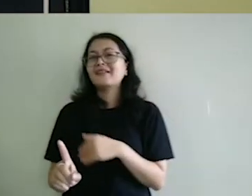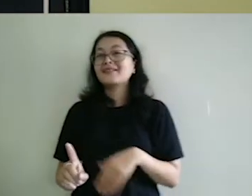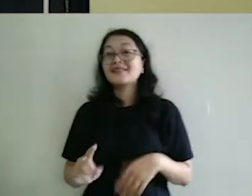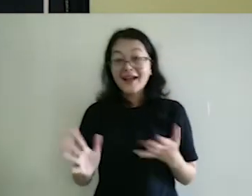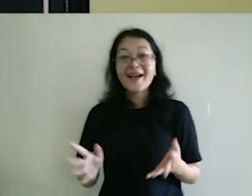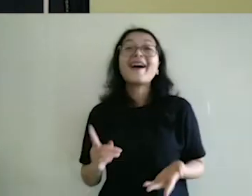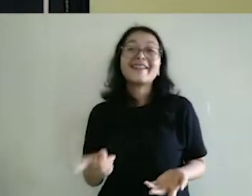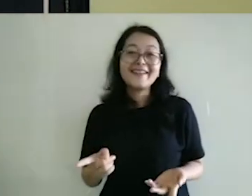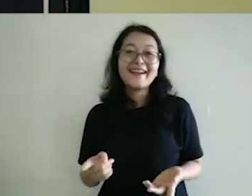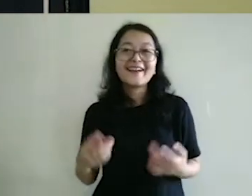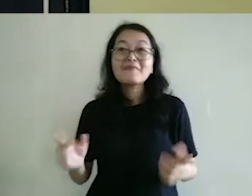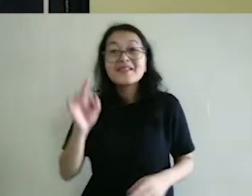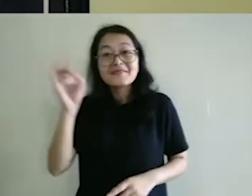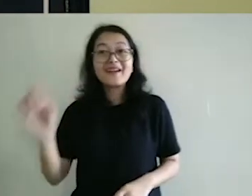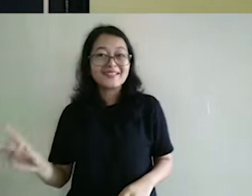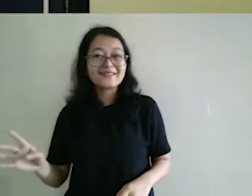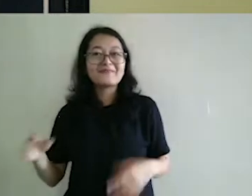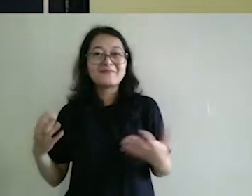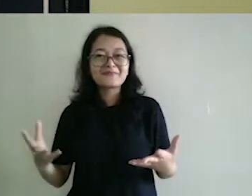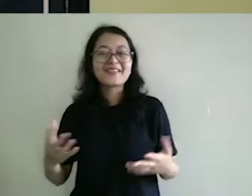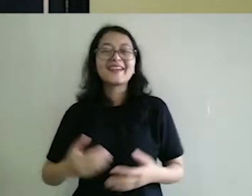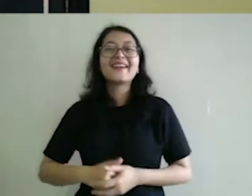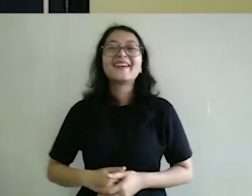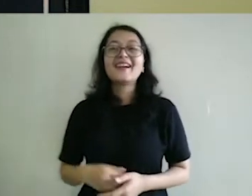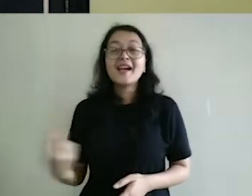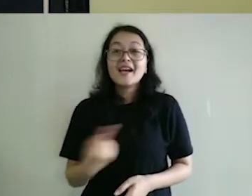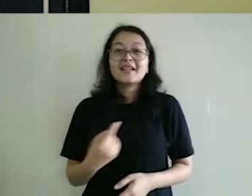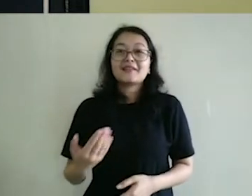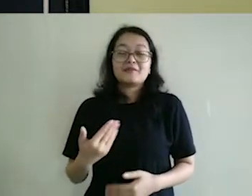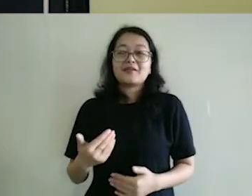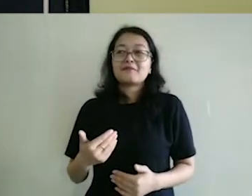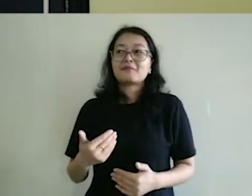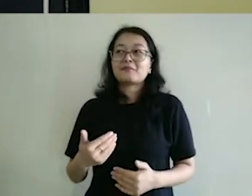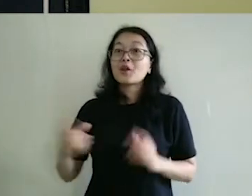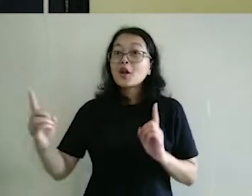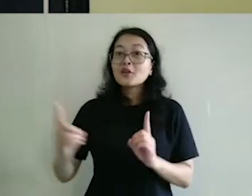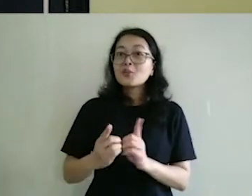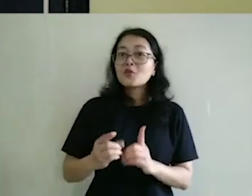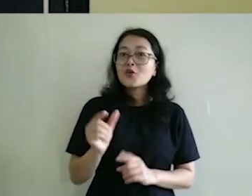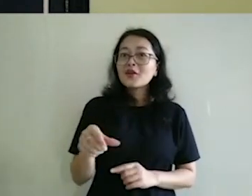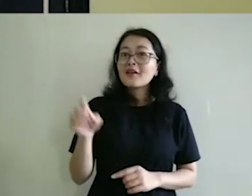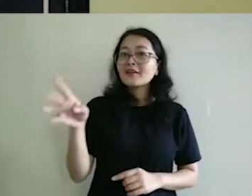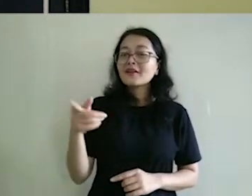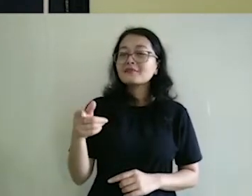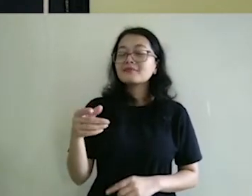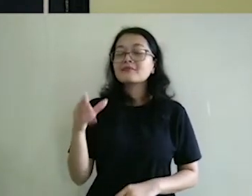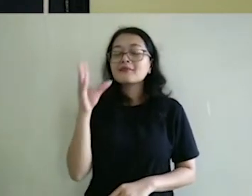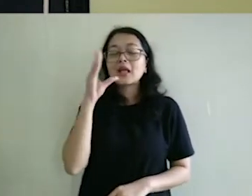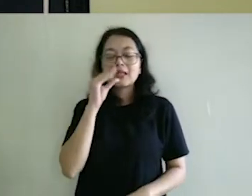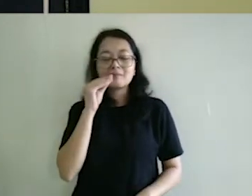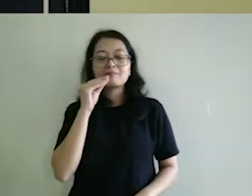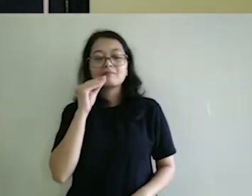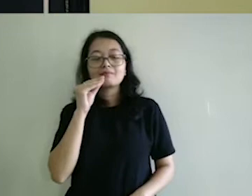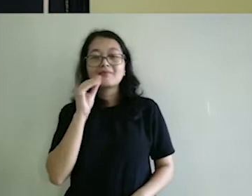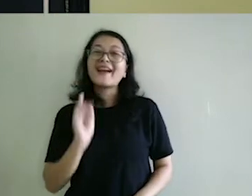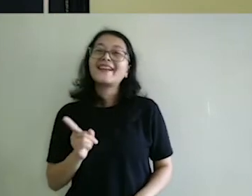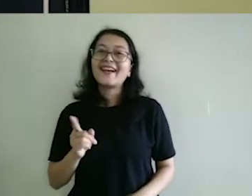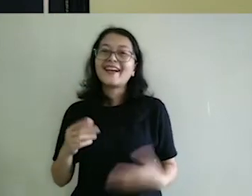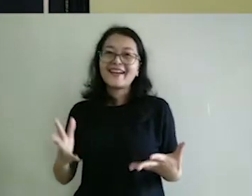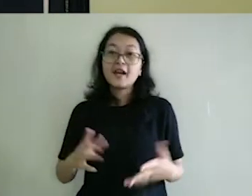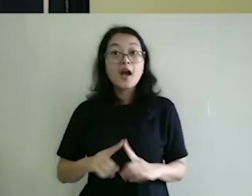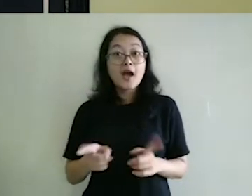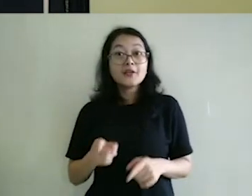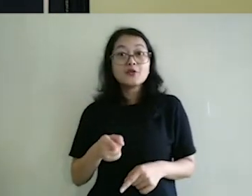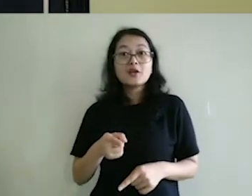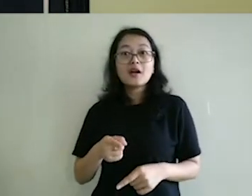kadang-kadang kita juga bertemu dengan seorang yang pemurung. Kita bertemu dengan orang yang pendiam, tapi kadang-kadang teman kita